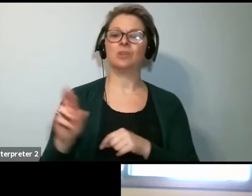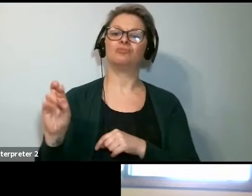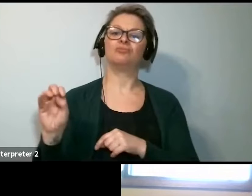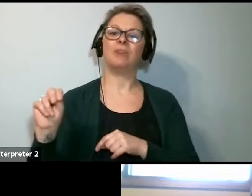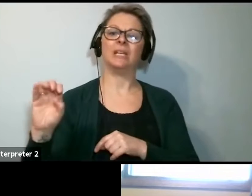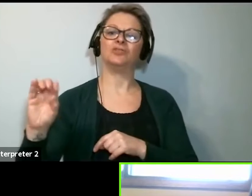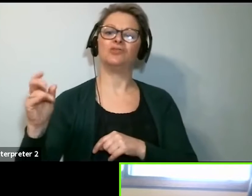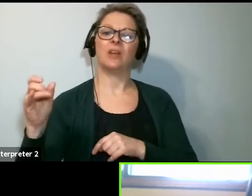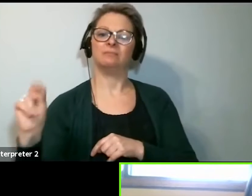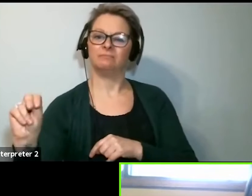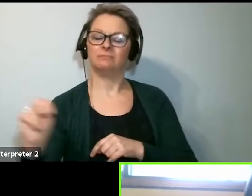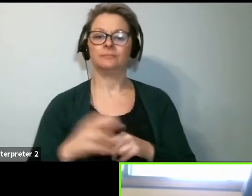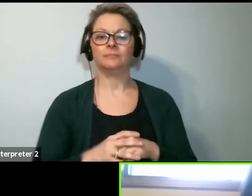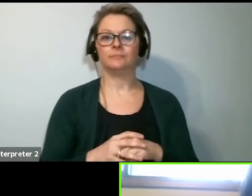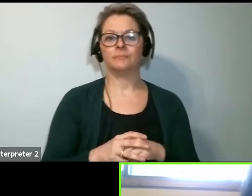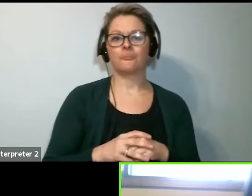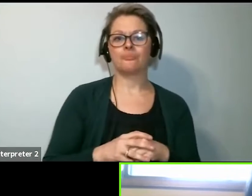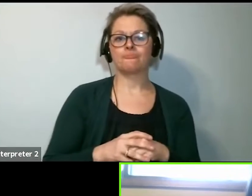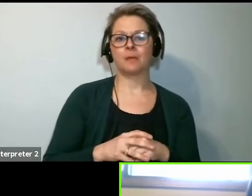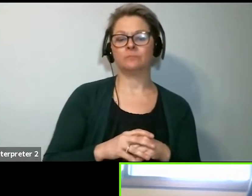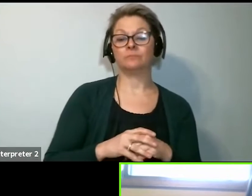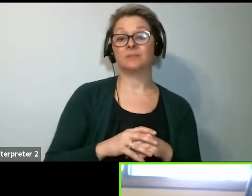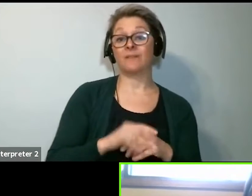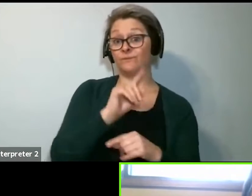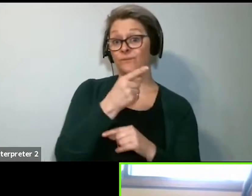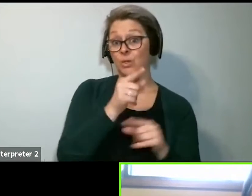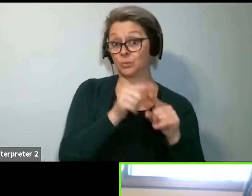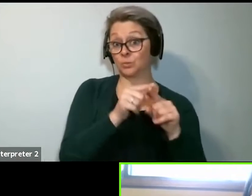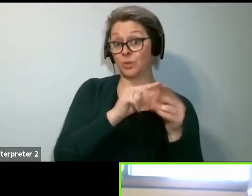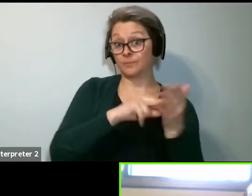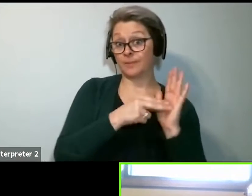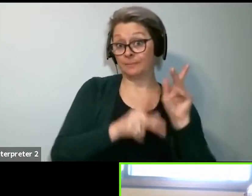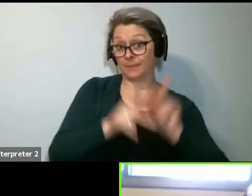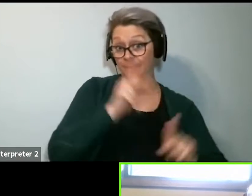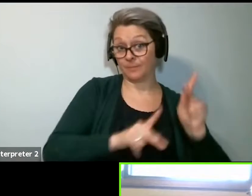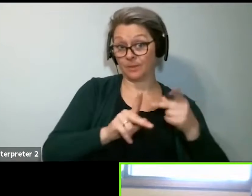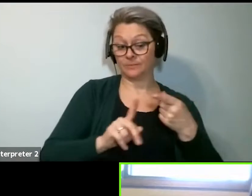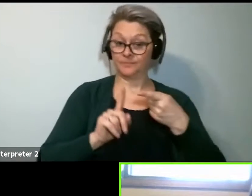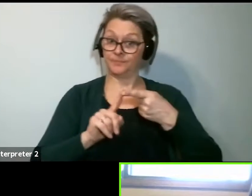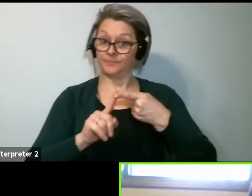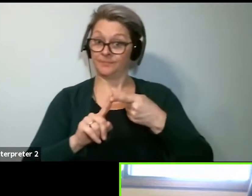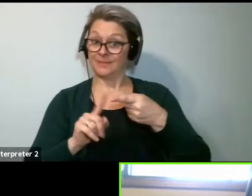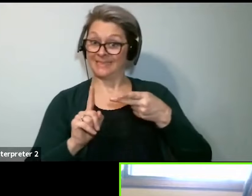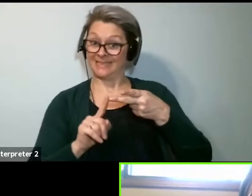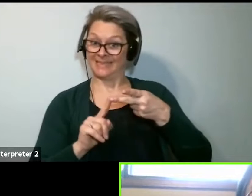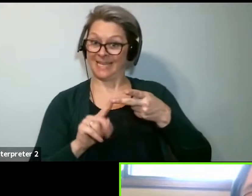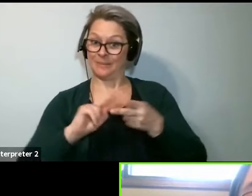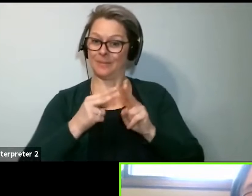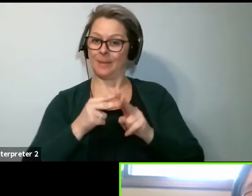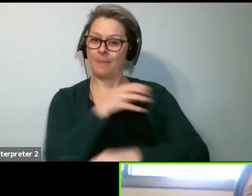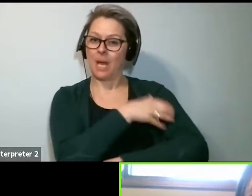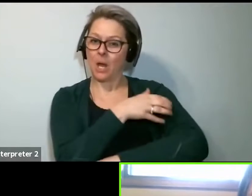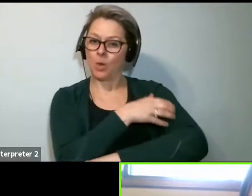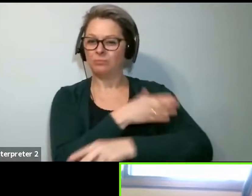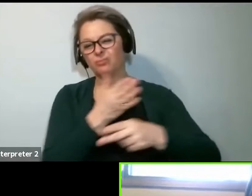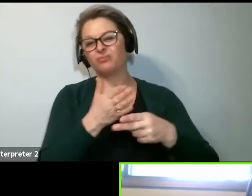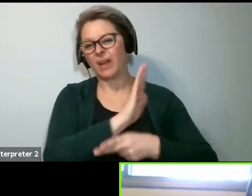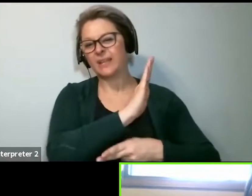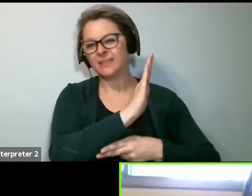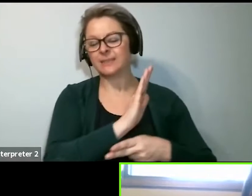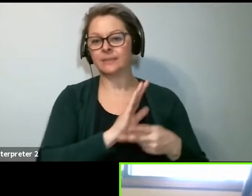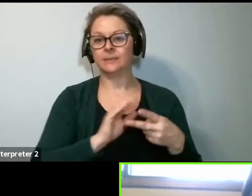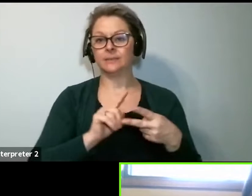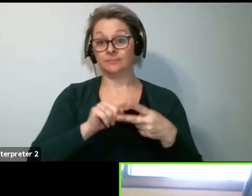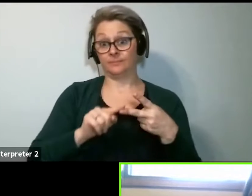Yeah. 人 means people. 权 means power or rights.